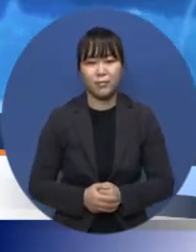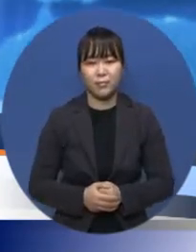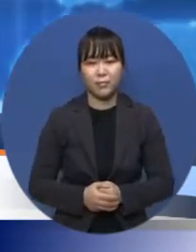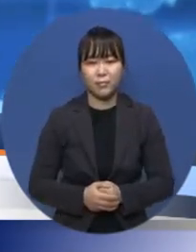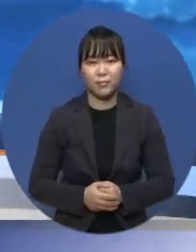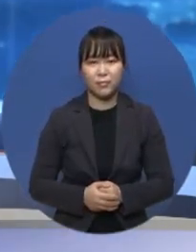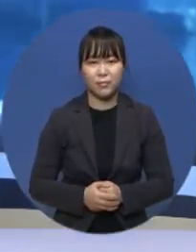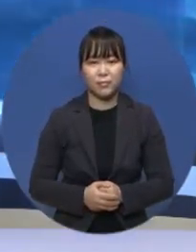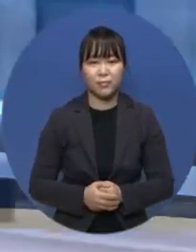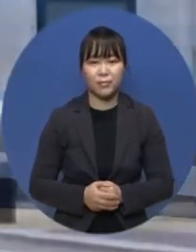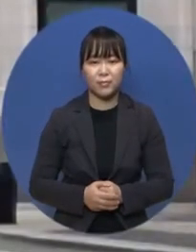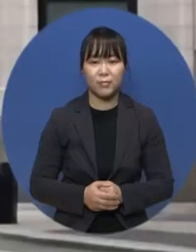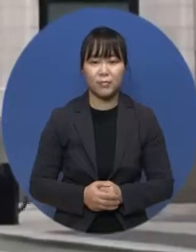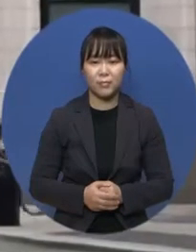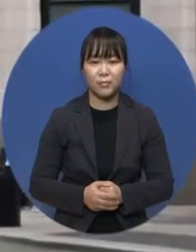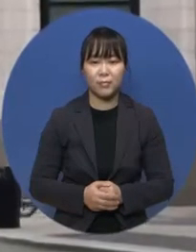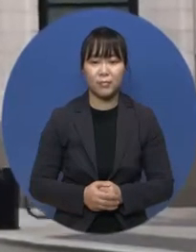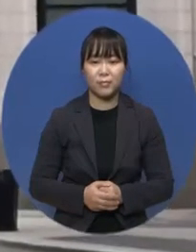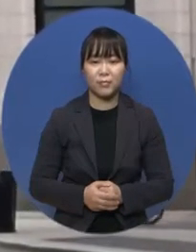통신원입니다.